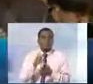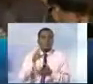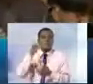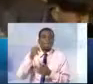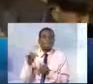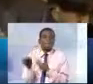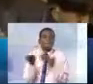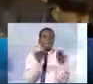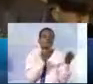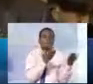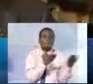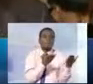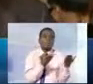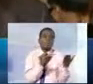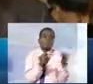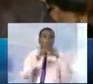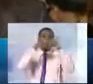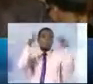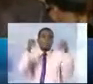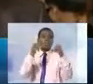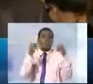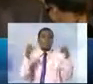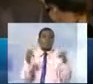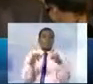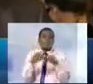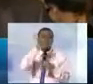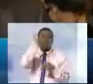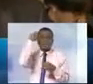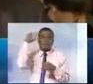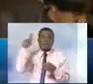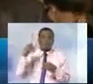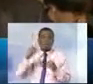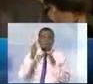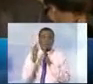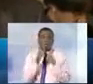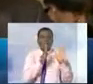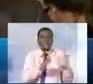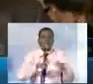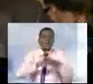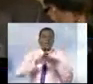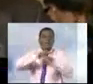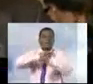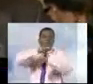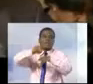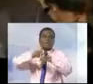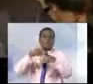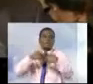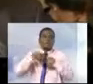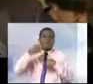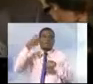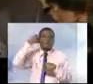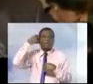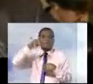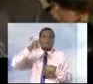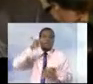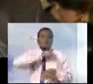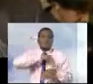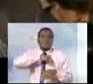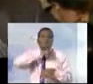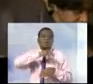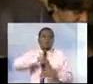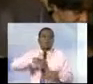apport symbolique parce que le médiateur la république a pour mission